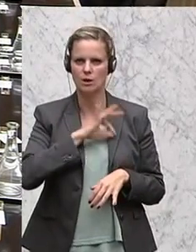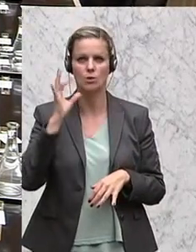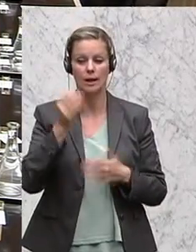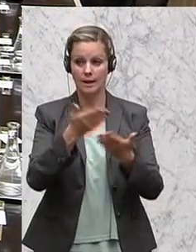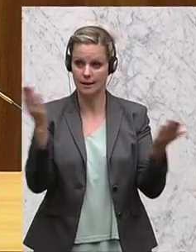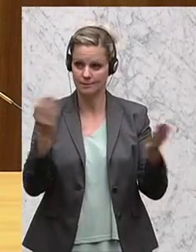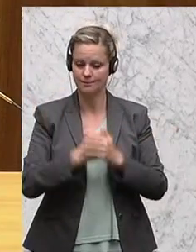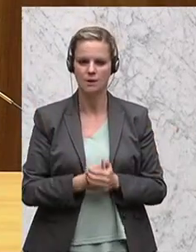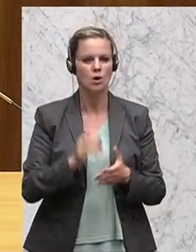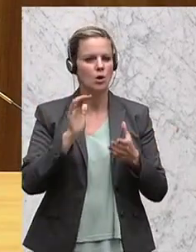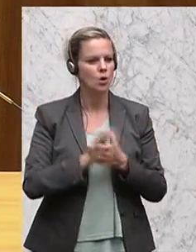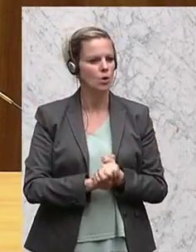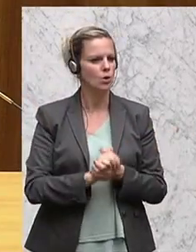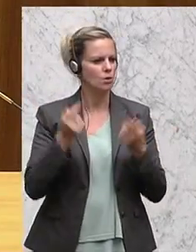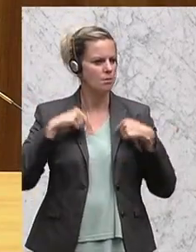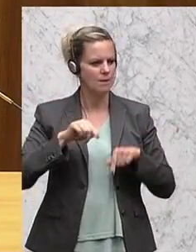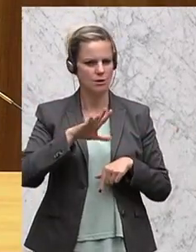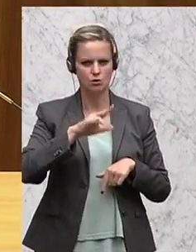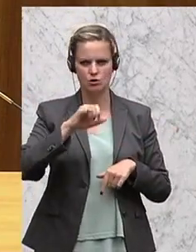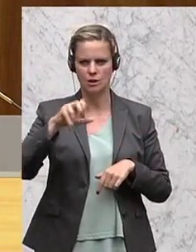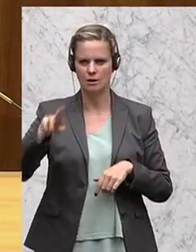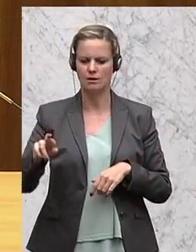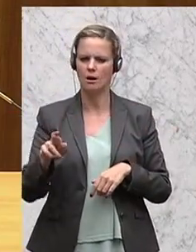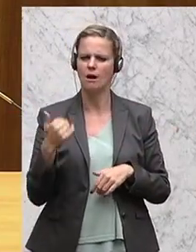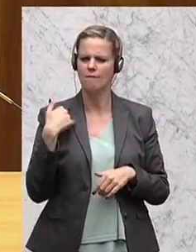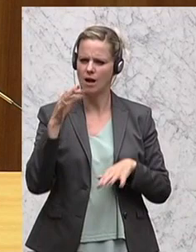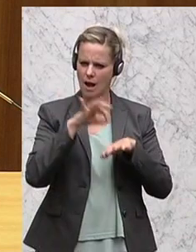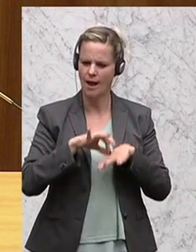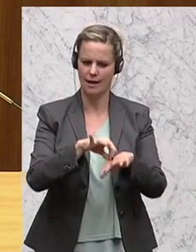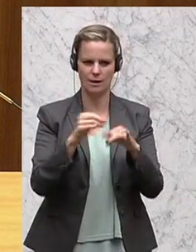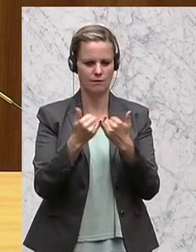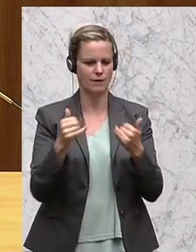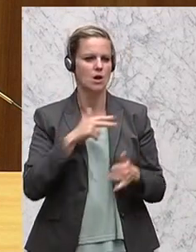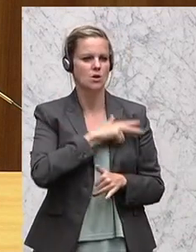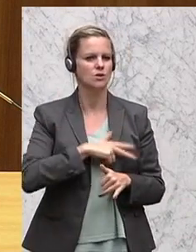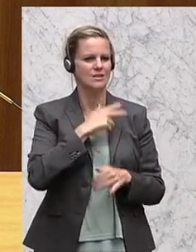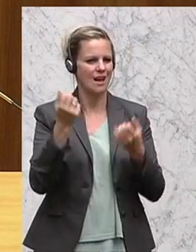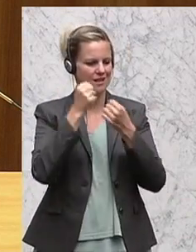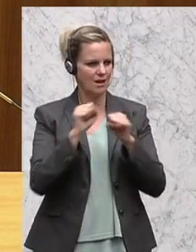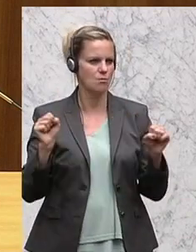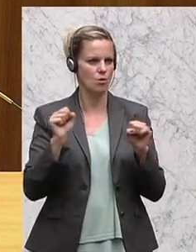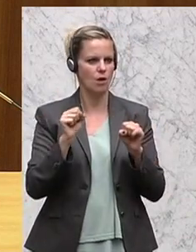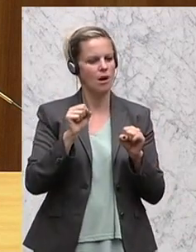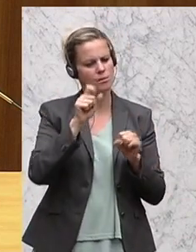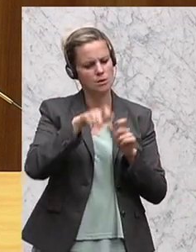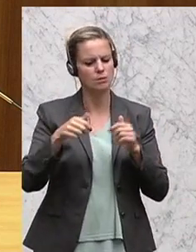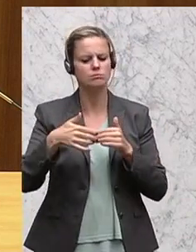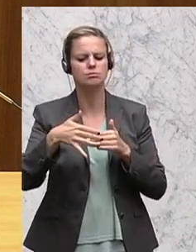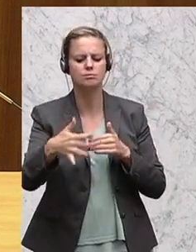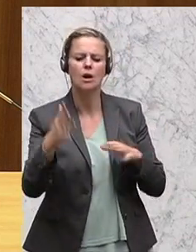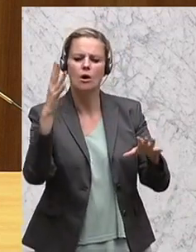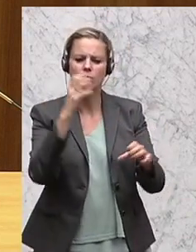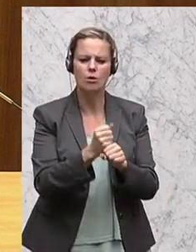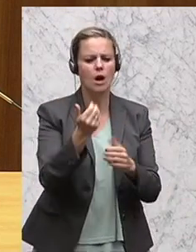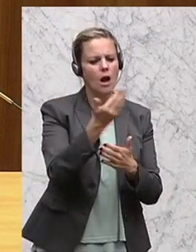Ja, Herr Klubobmann-Schieder hat seine Einleitung damit begonnen, dass die Sozialdemokraten in den kommenden Monaten den Fokus